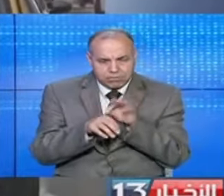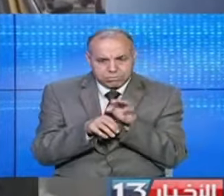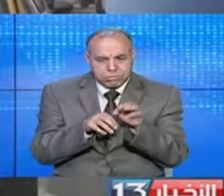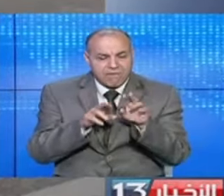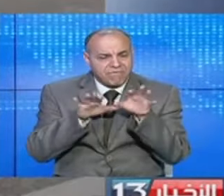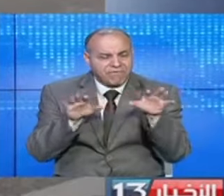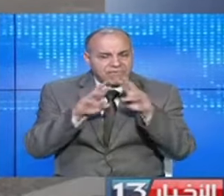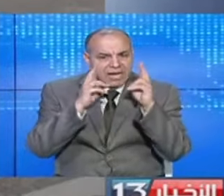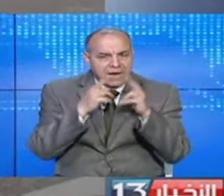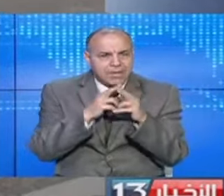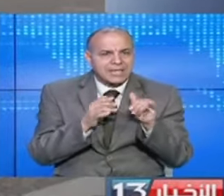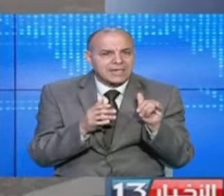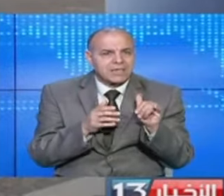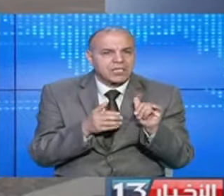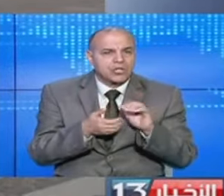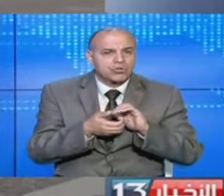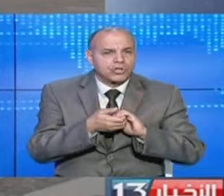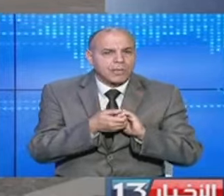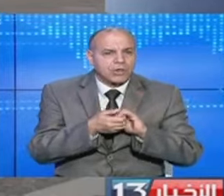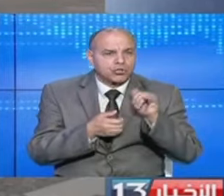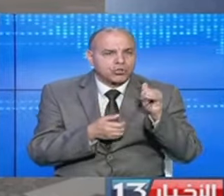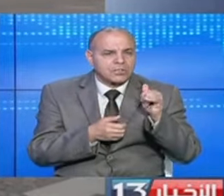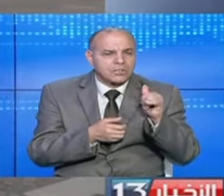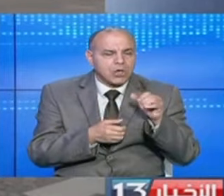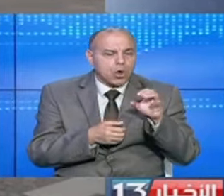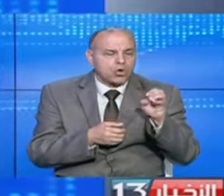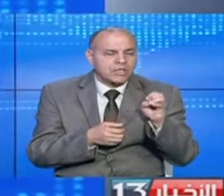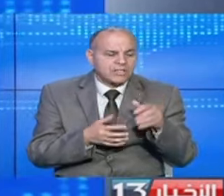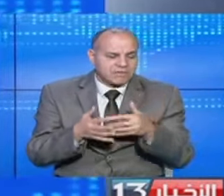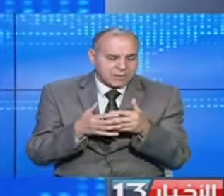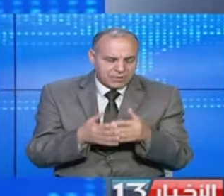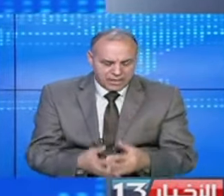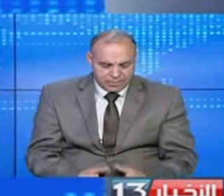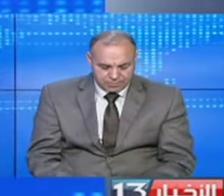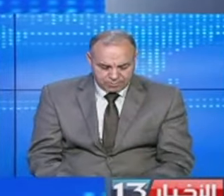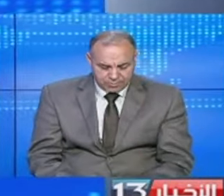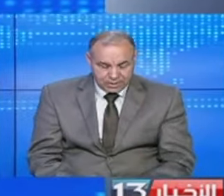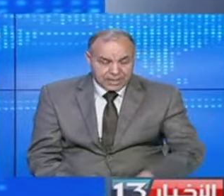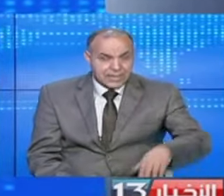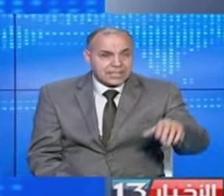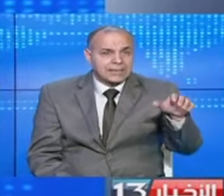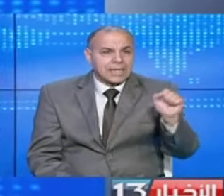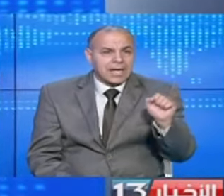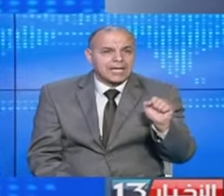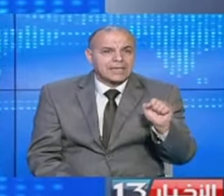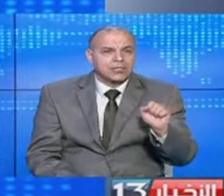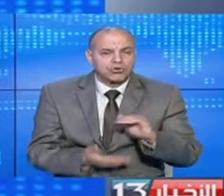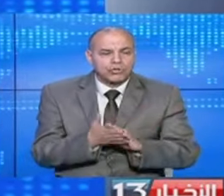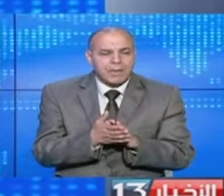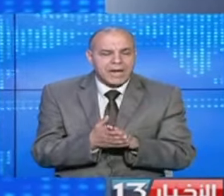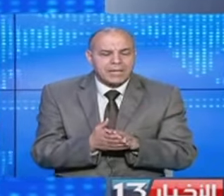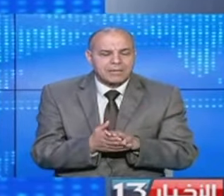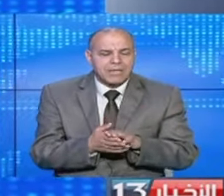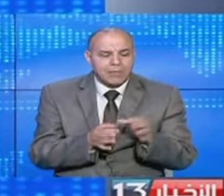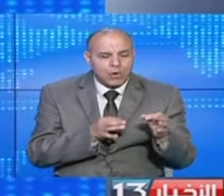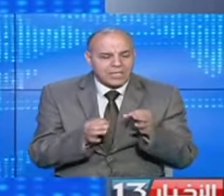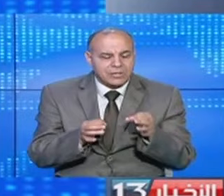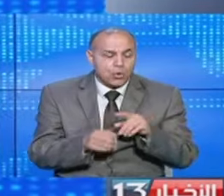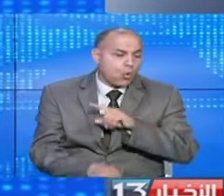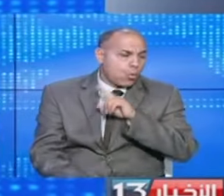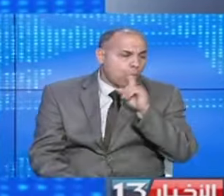العالمية أجرته جامعة جونز هوبكينز. دعت عمادة المهندسين التونسيين